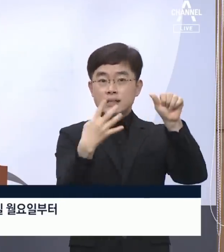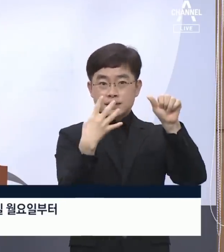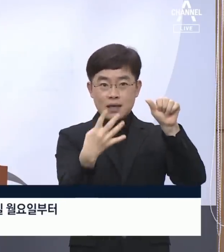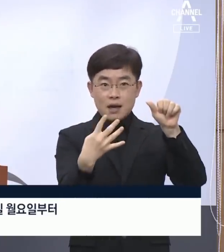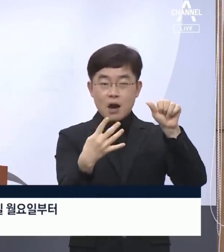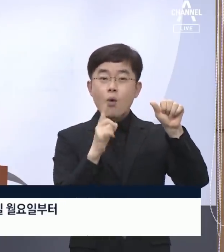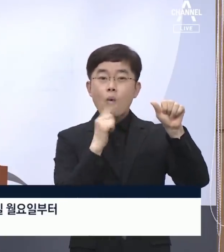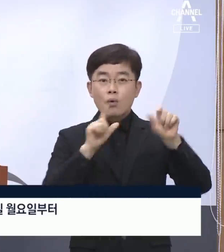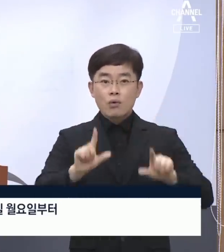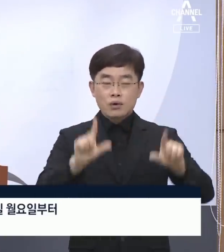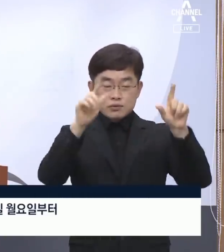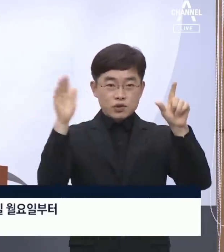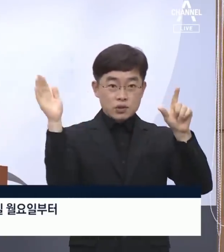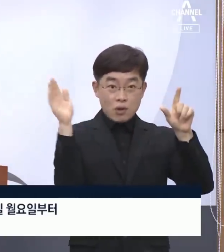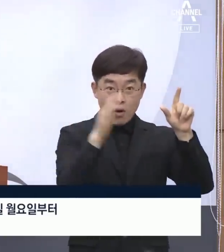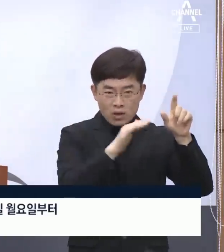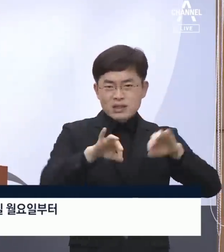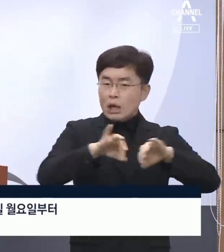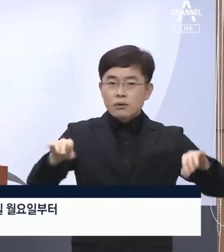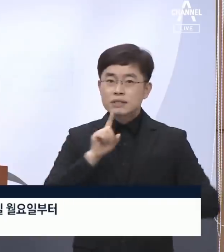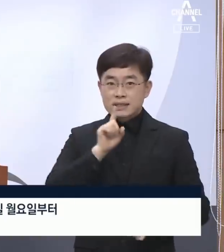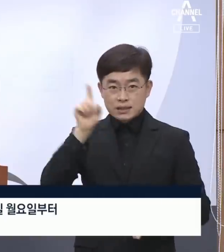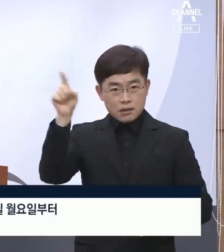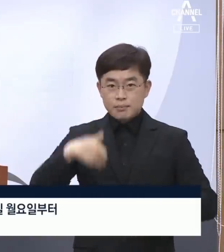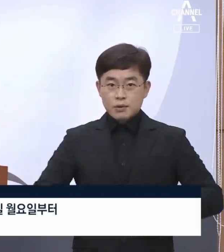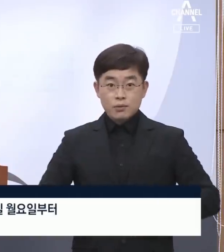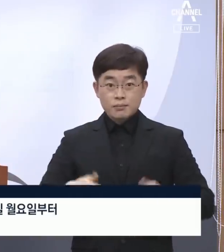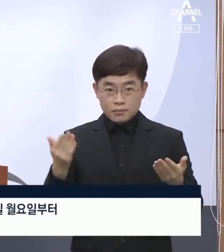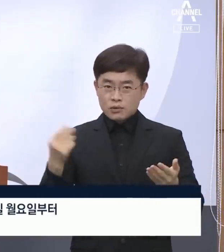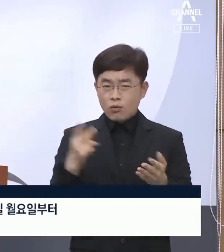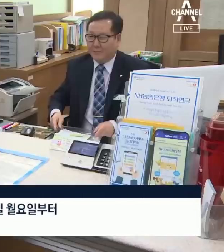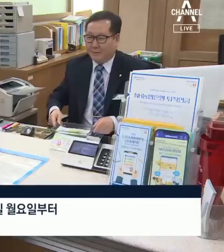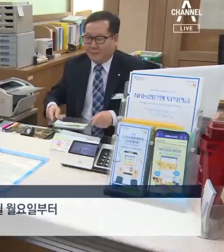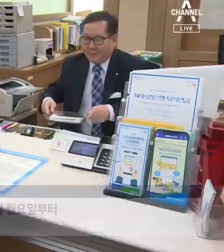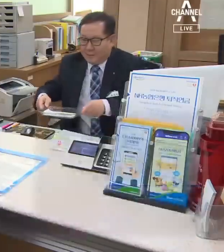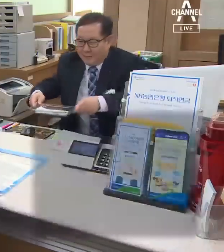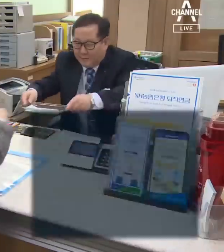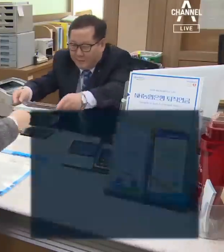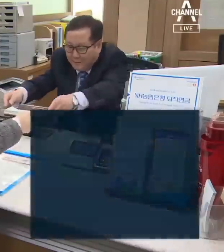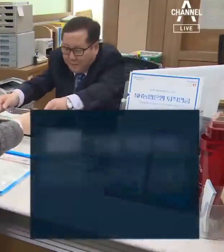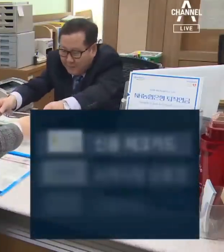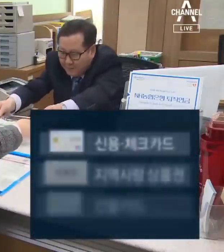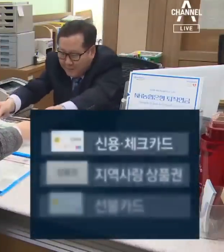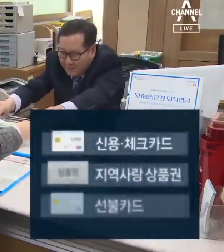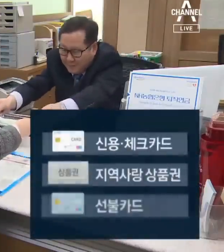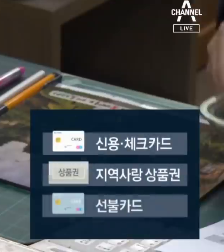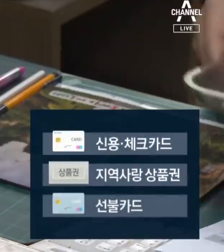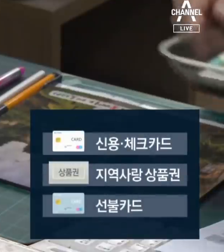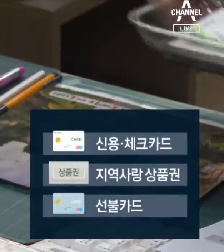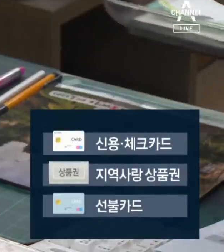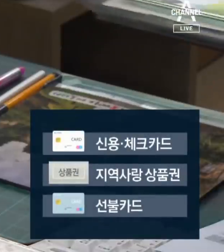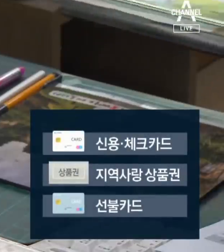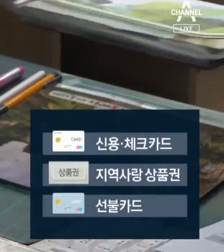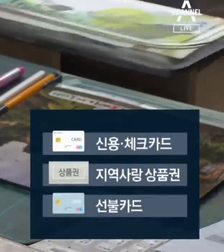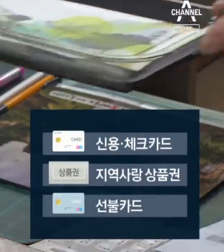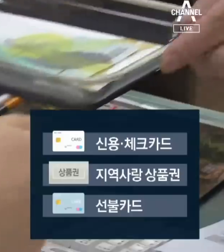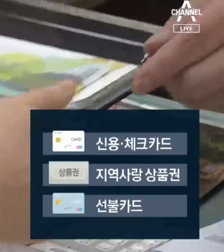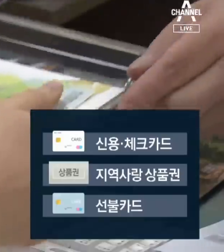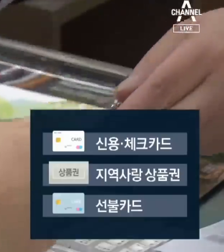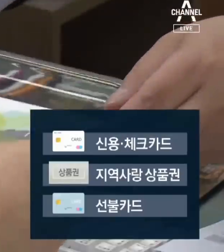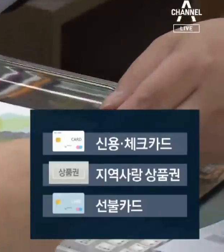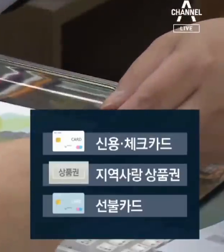4일 월요일부터 별도 신청이나 방문 없이 현금 지급 대상이 아닌 경우